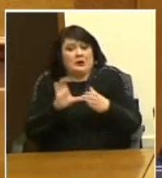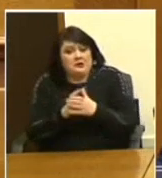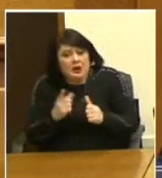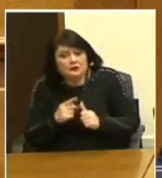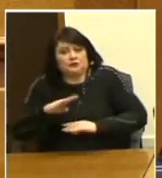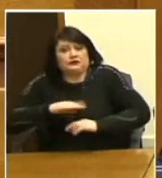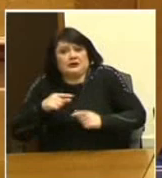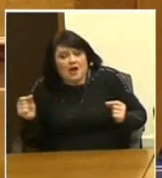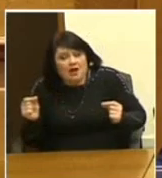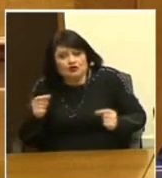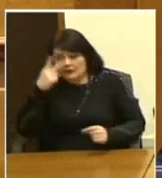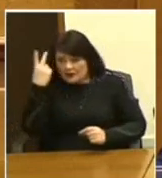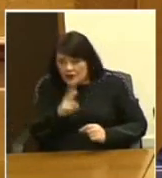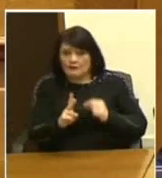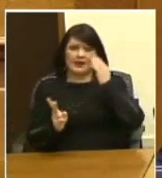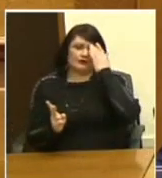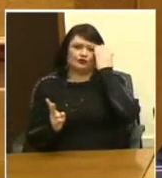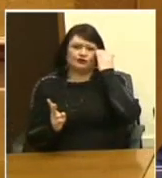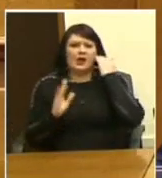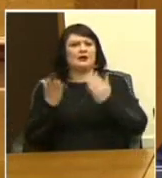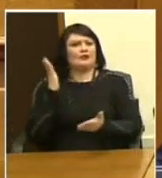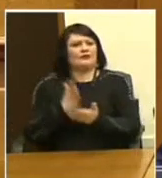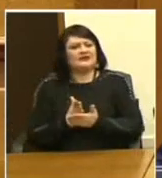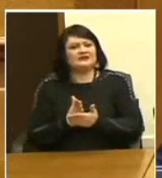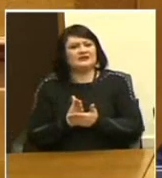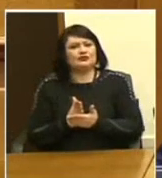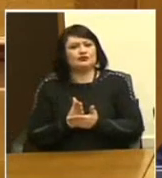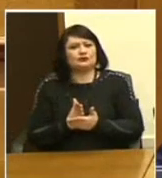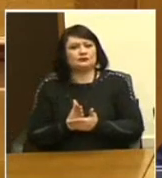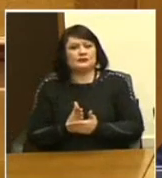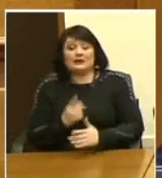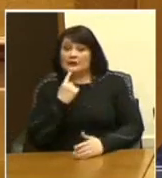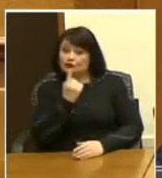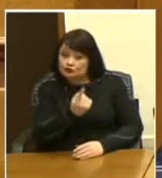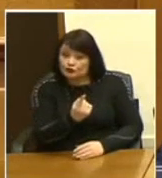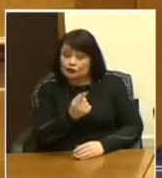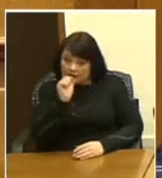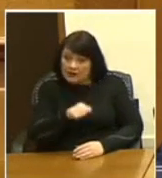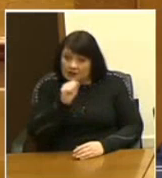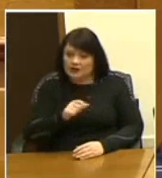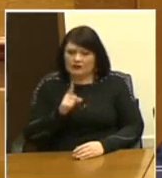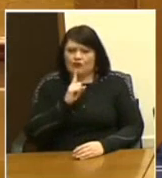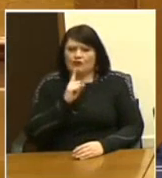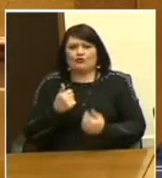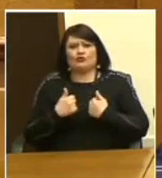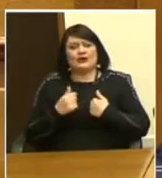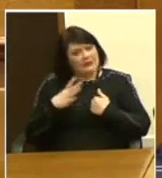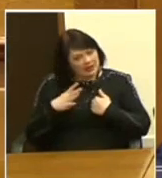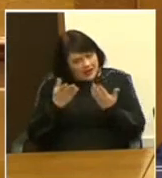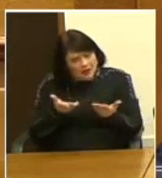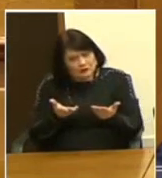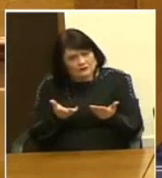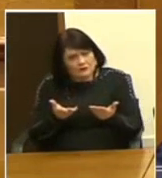τους δικαίωμα θα είναι ενδεχομένως, αν επιλέξουν, και εμείς θα τους προτρέψουμε να επιλέξουν, να έχουν όπως εμείς, αν το θελήσουν,